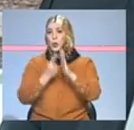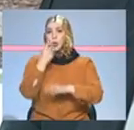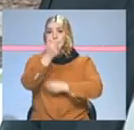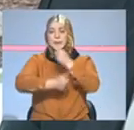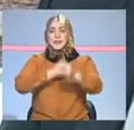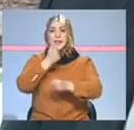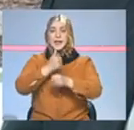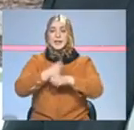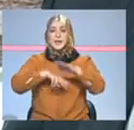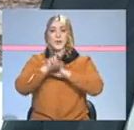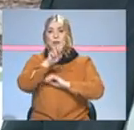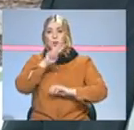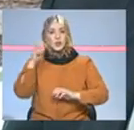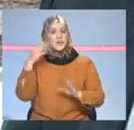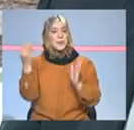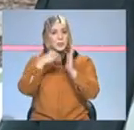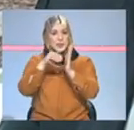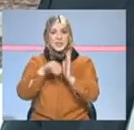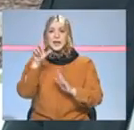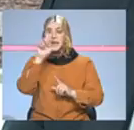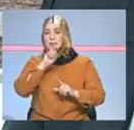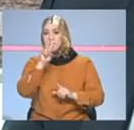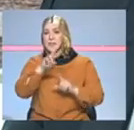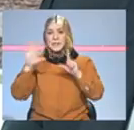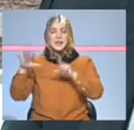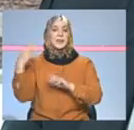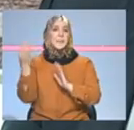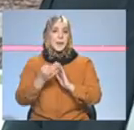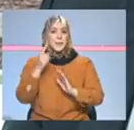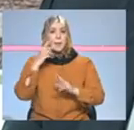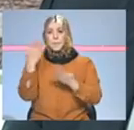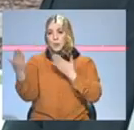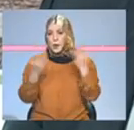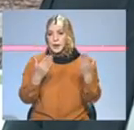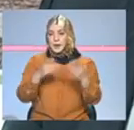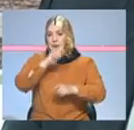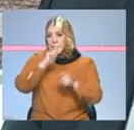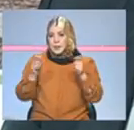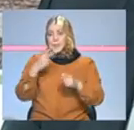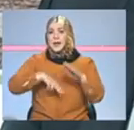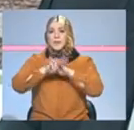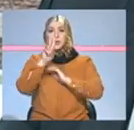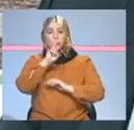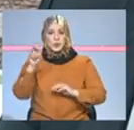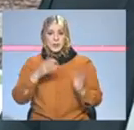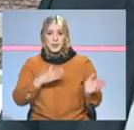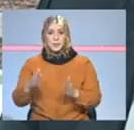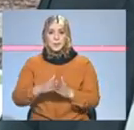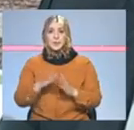2021 فما زيادة بنسبة 23% مقارنة بسنة 2020 لتبلغ معناها